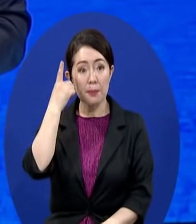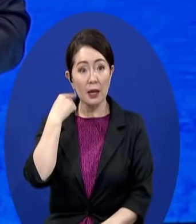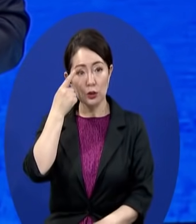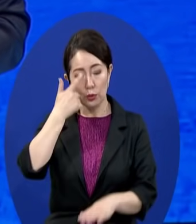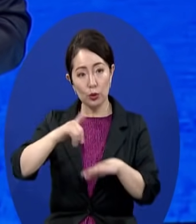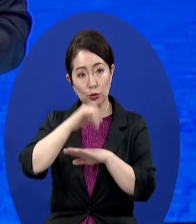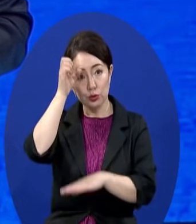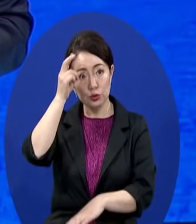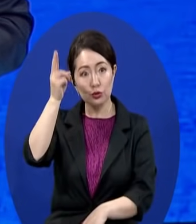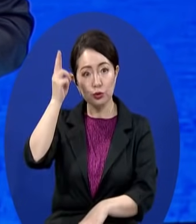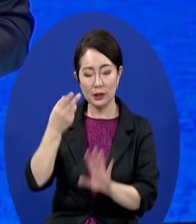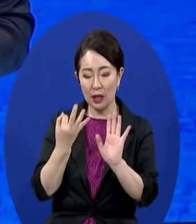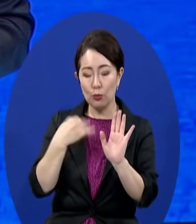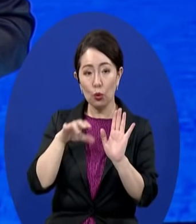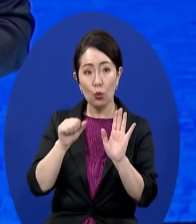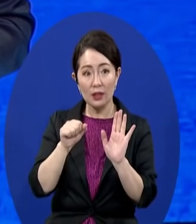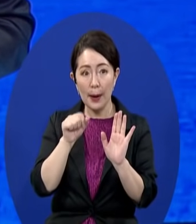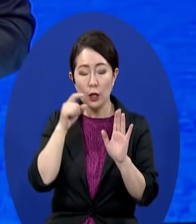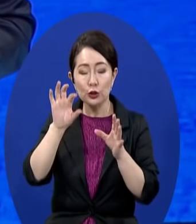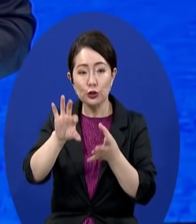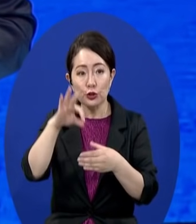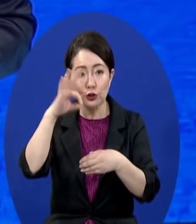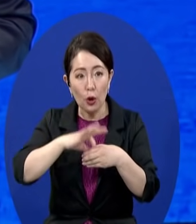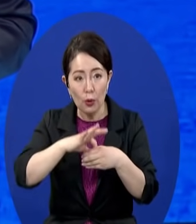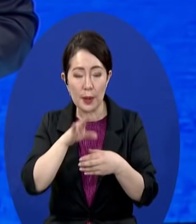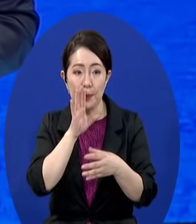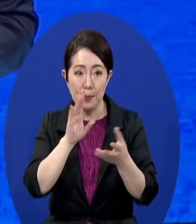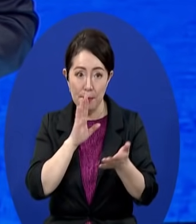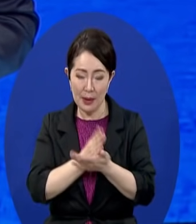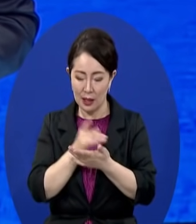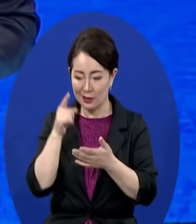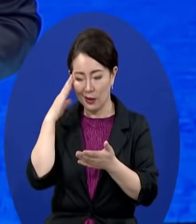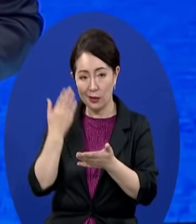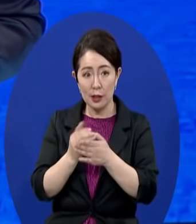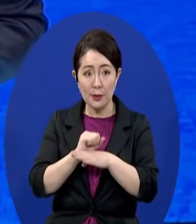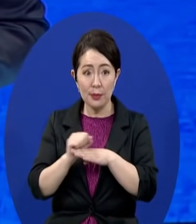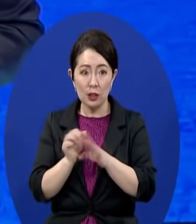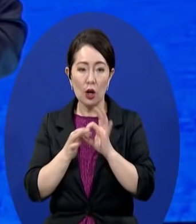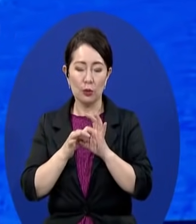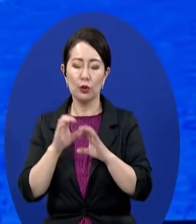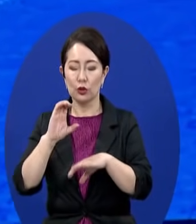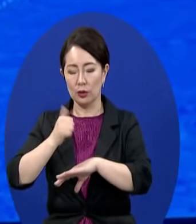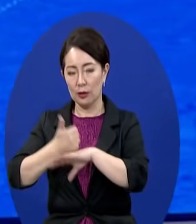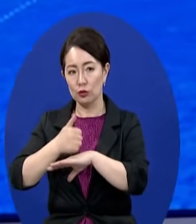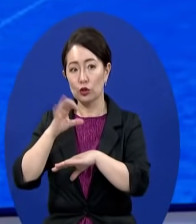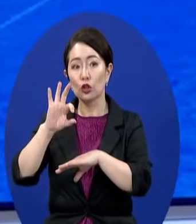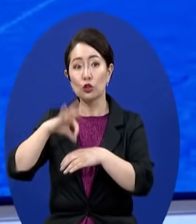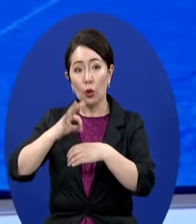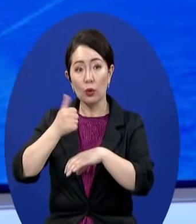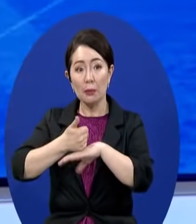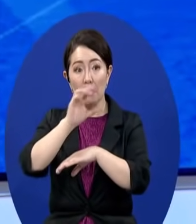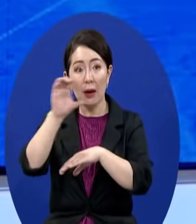Монгол улсын ерөнхийлөгчийн 8 дахь удаагийн сонгуулийн санал хураалт болон бэлтгэл ажилтай холбоотой сонгуулийн ерөнхий хороо мэдээлэл өглөө.